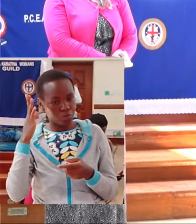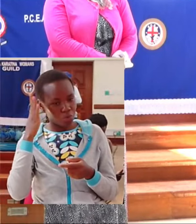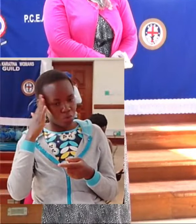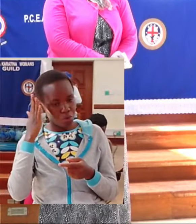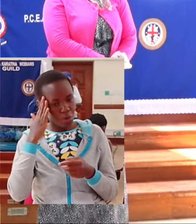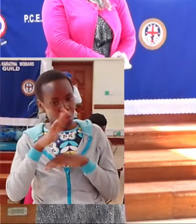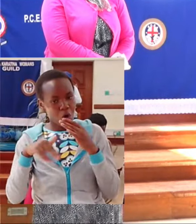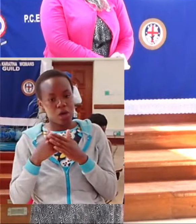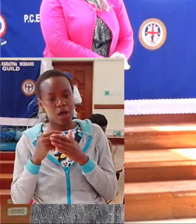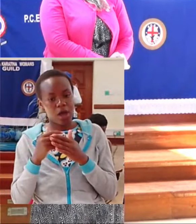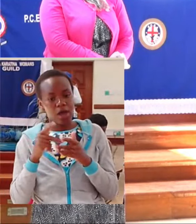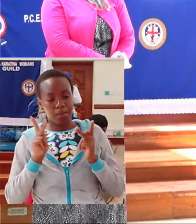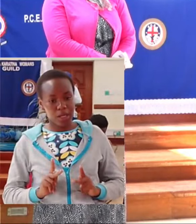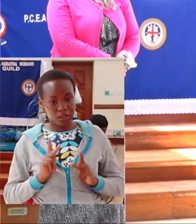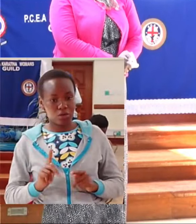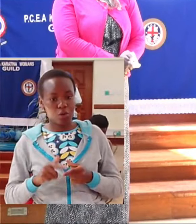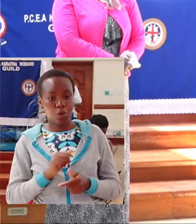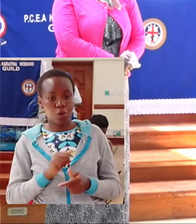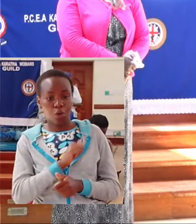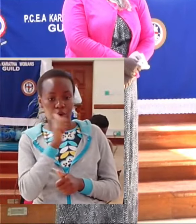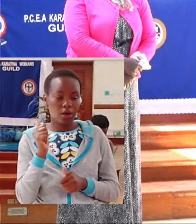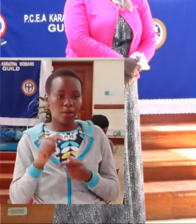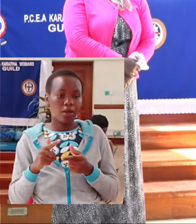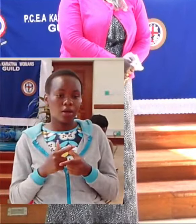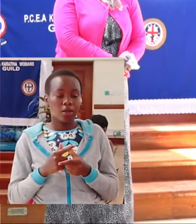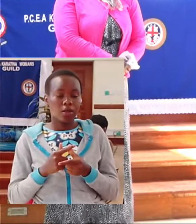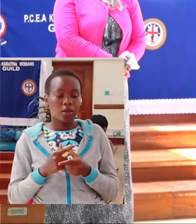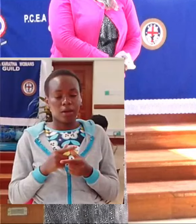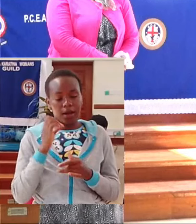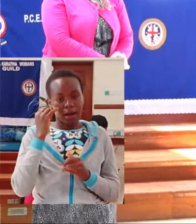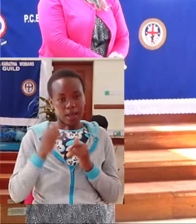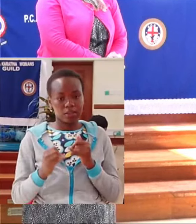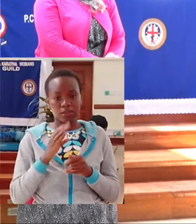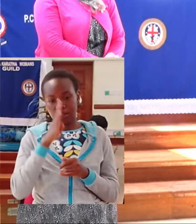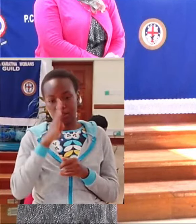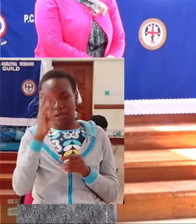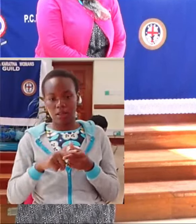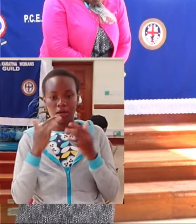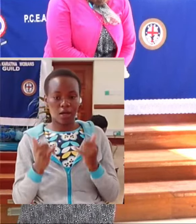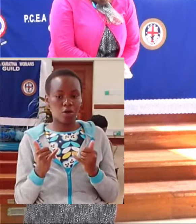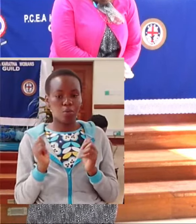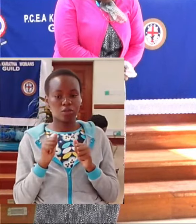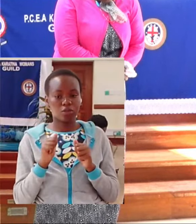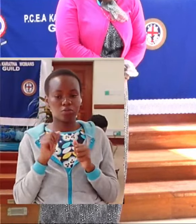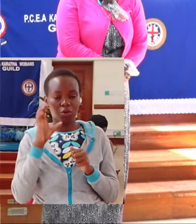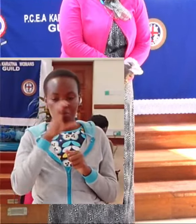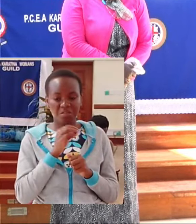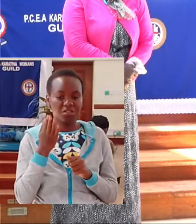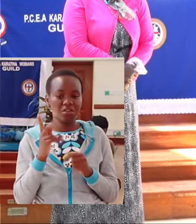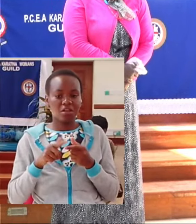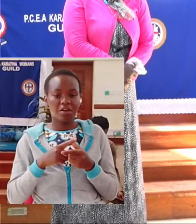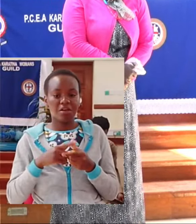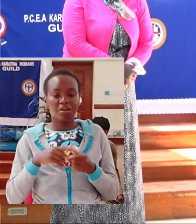Tukamanyani aingi mahotire kwa Teddy services tia last Sunday. But muthenya wao muthe matire moyo inyo